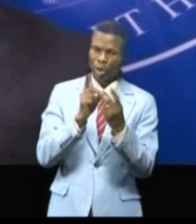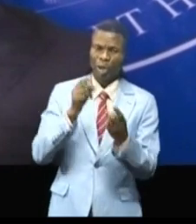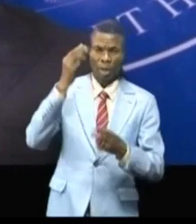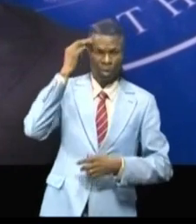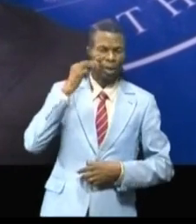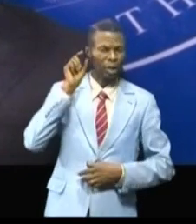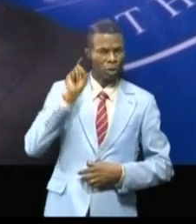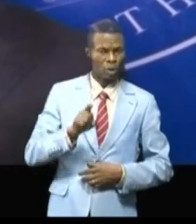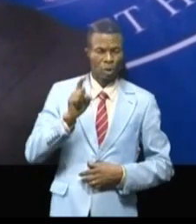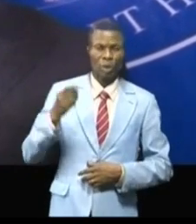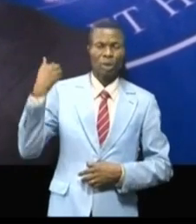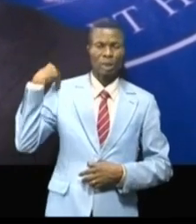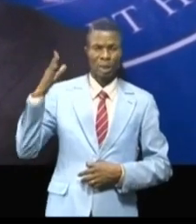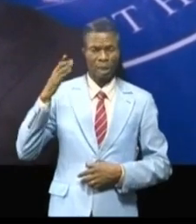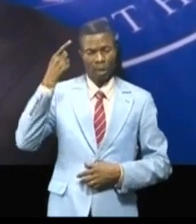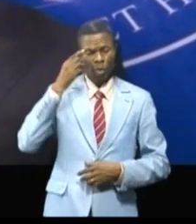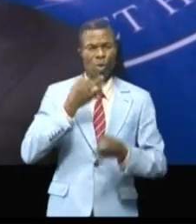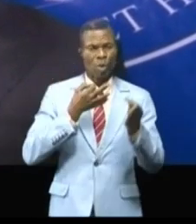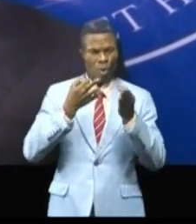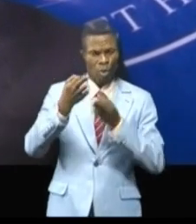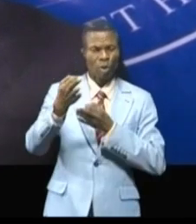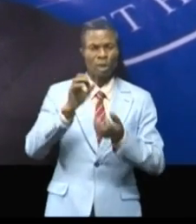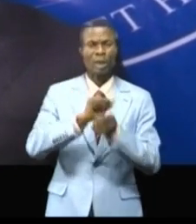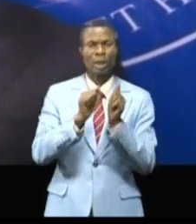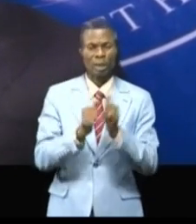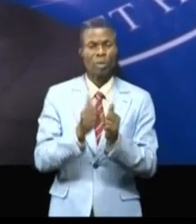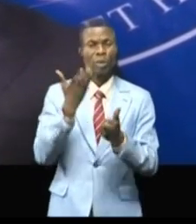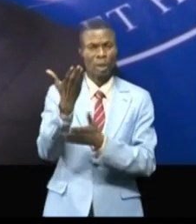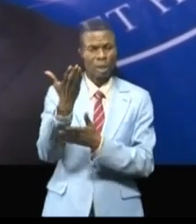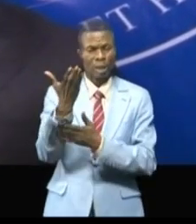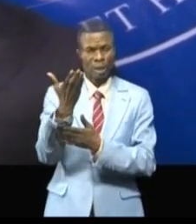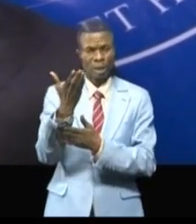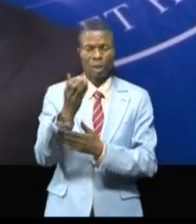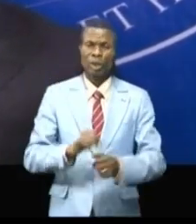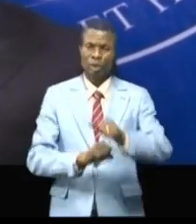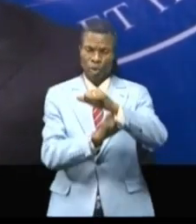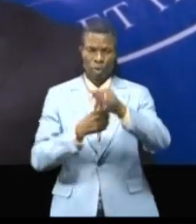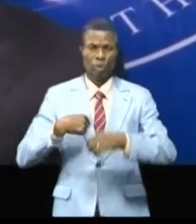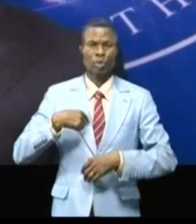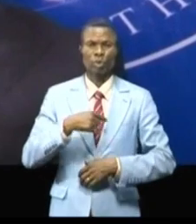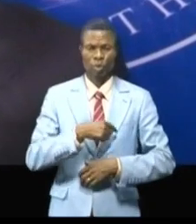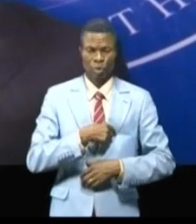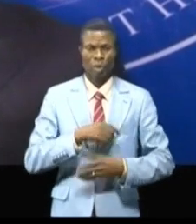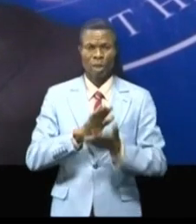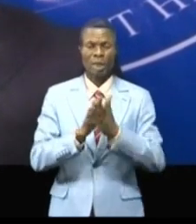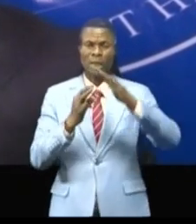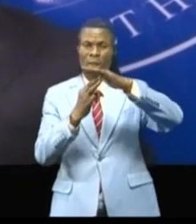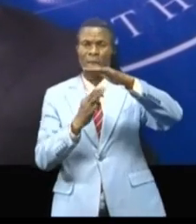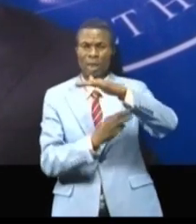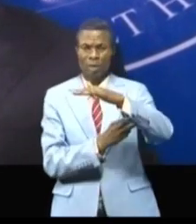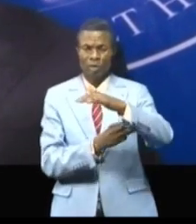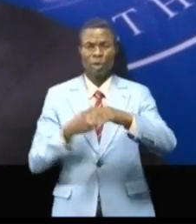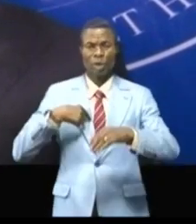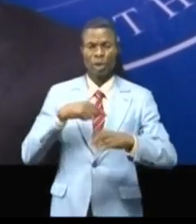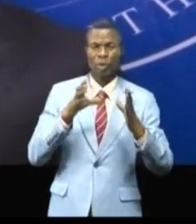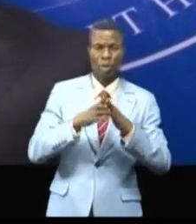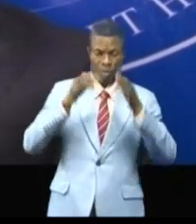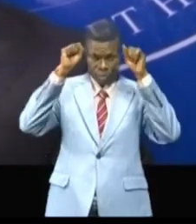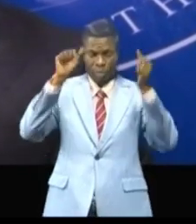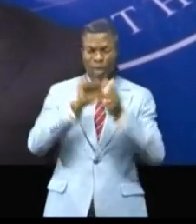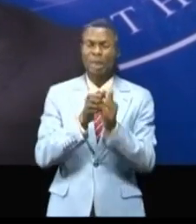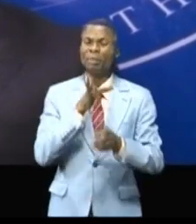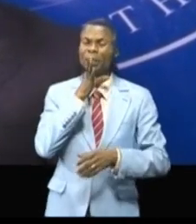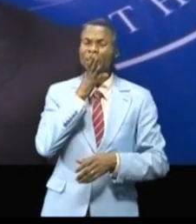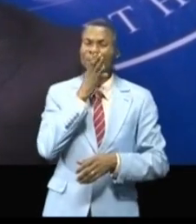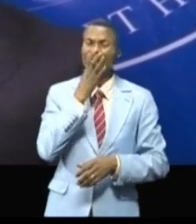Monsieur le Ministre d'État pour demander à ce qu'il soit notre intercesseur pour que cette question qui n'a que trop duré depuis plus